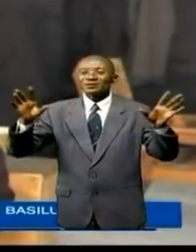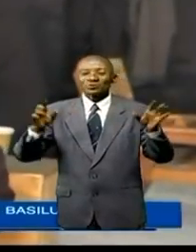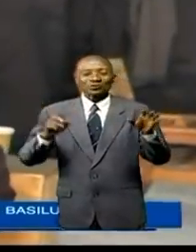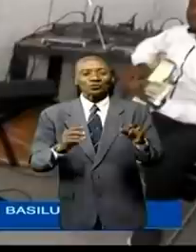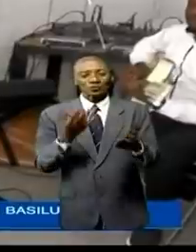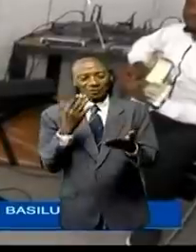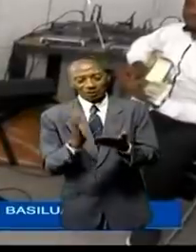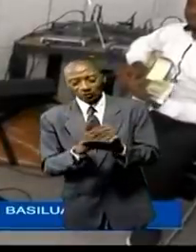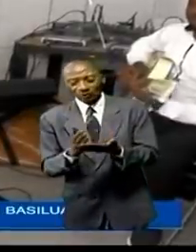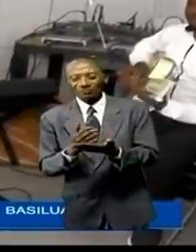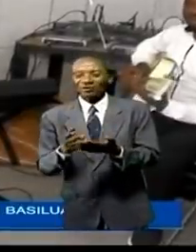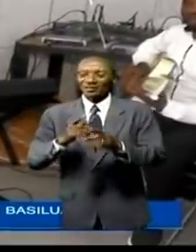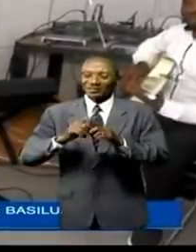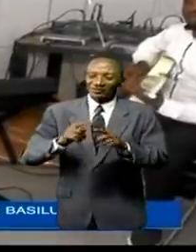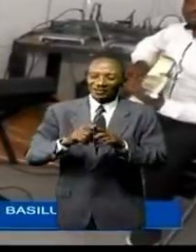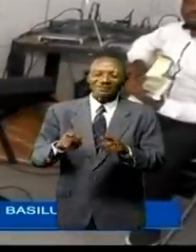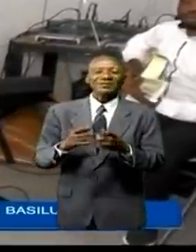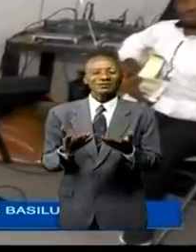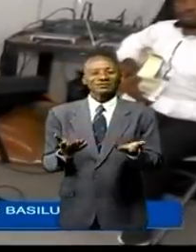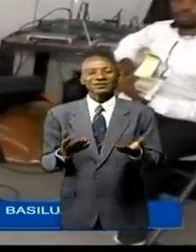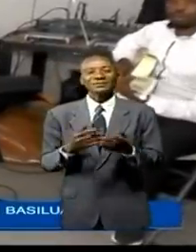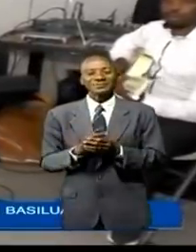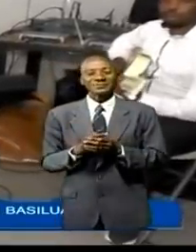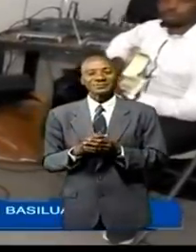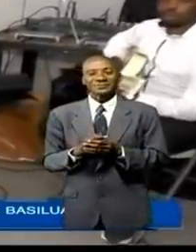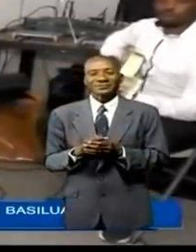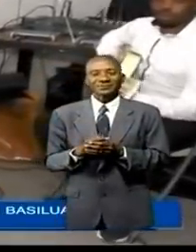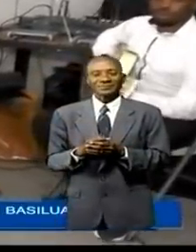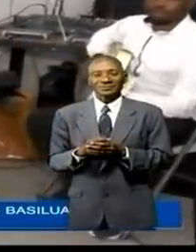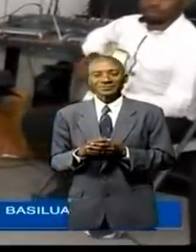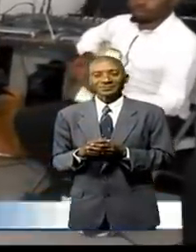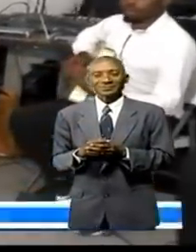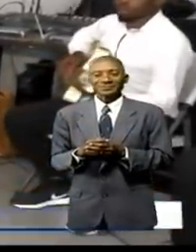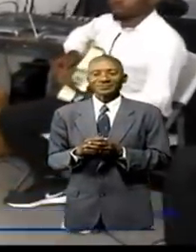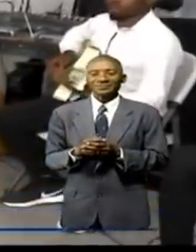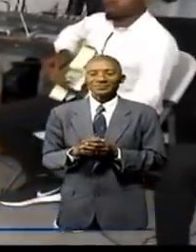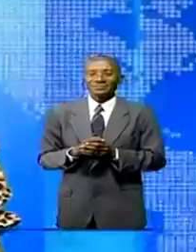cette journée du 11 février 2022.